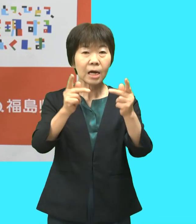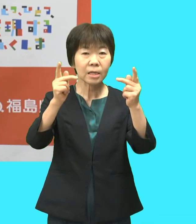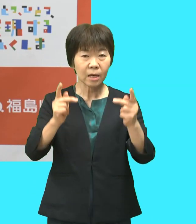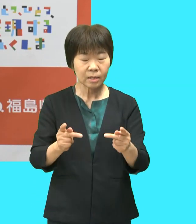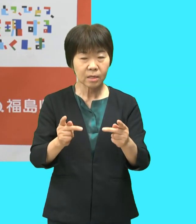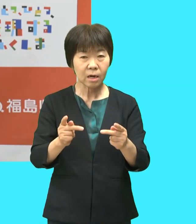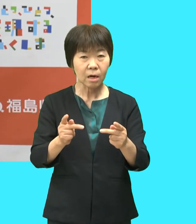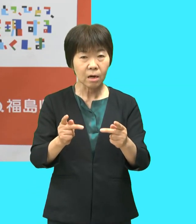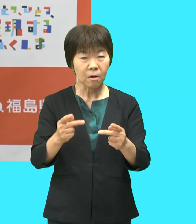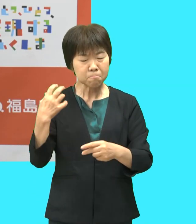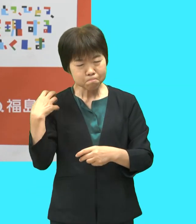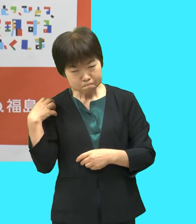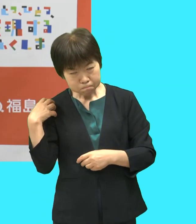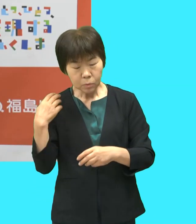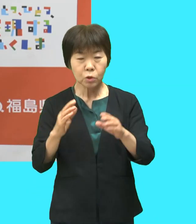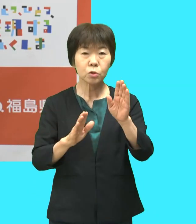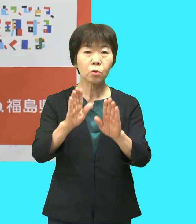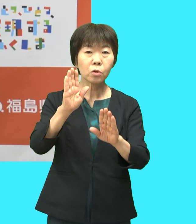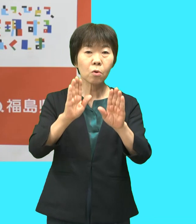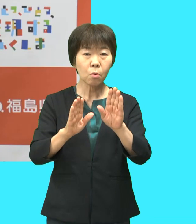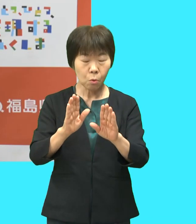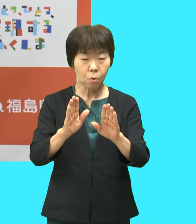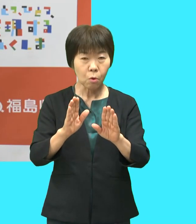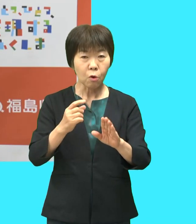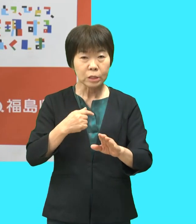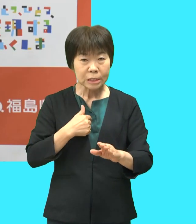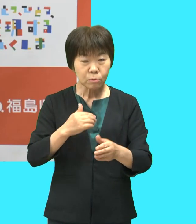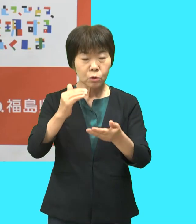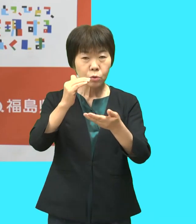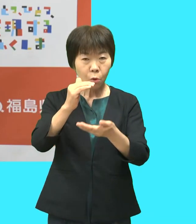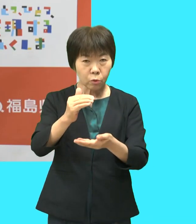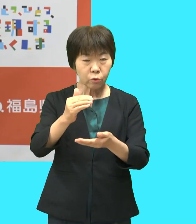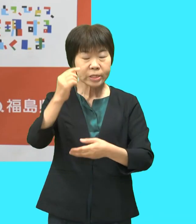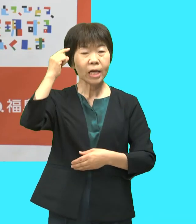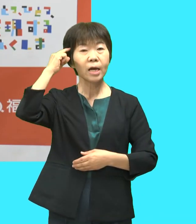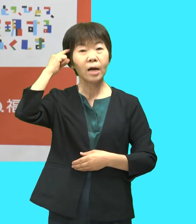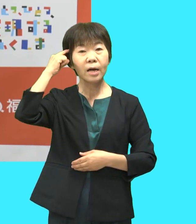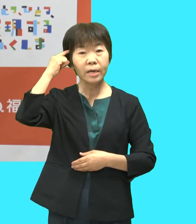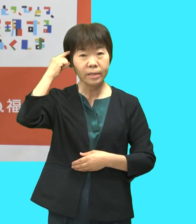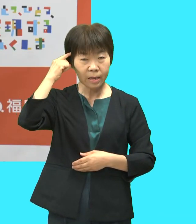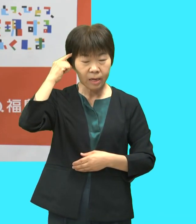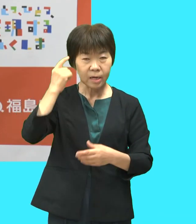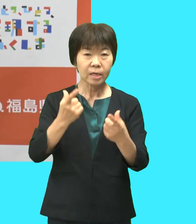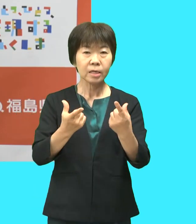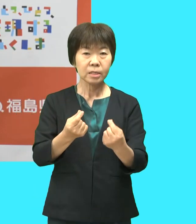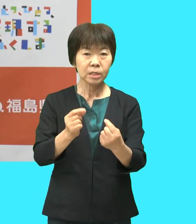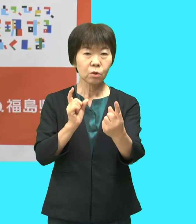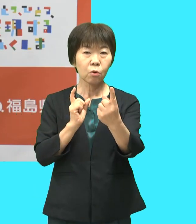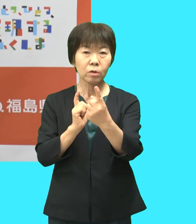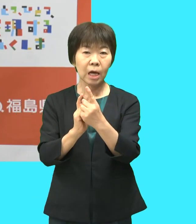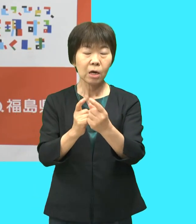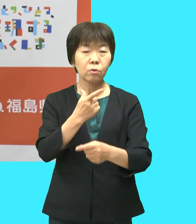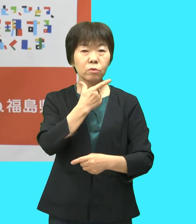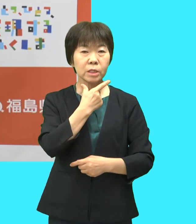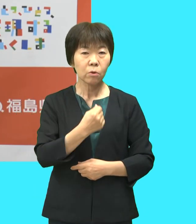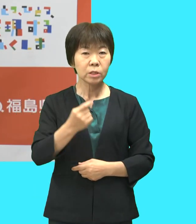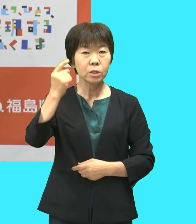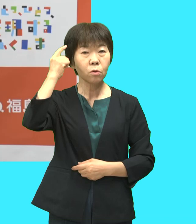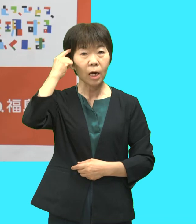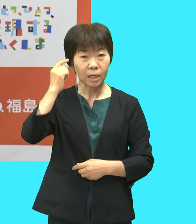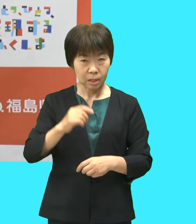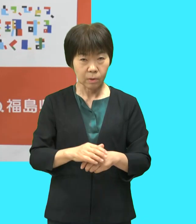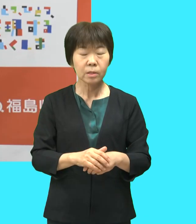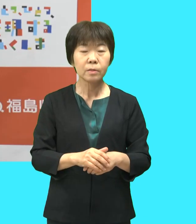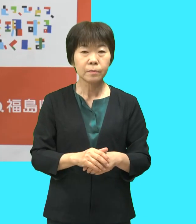ているという現状を我がこととして体感をしていただいて、真摯に向き合っていただきたいと考えています